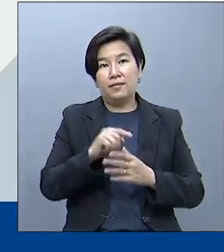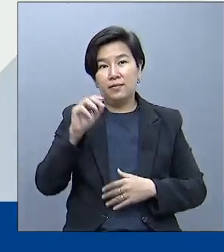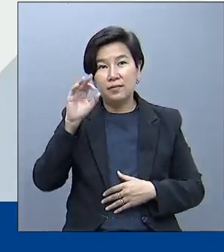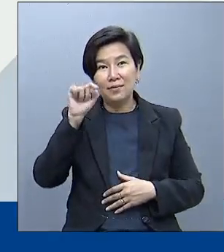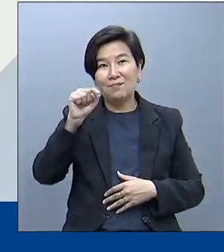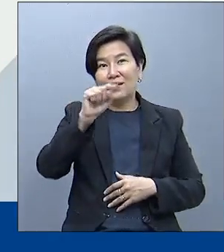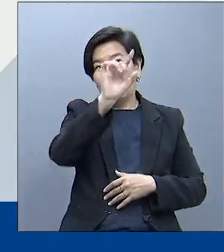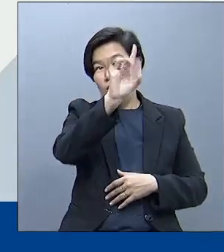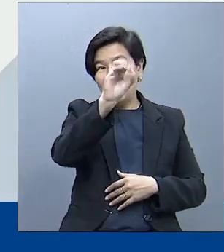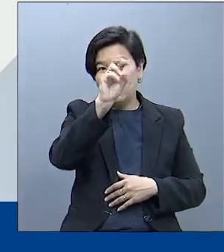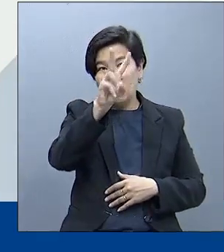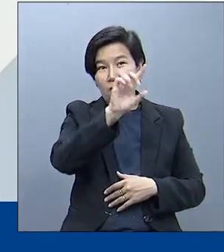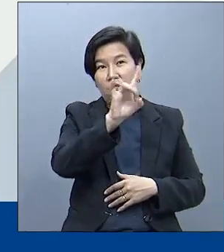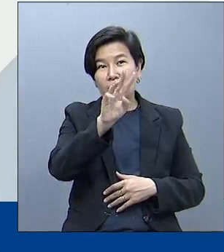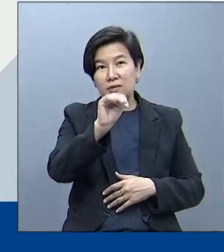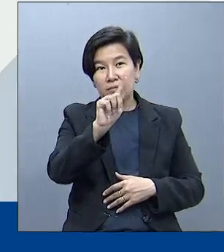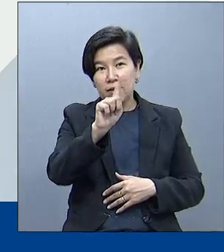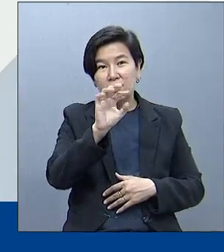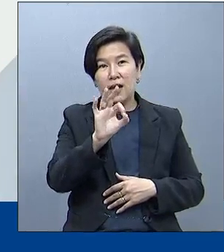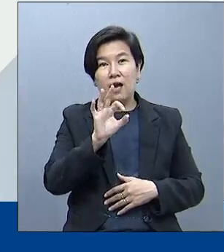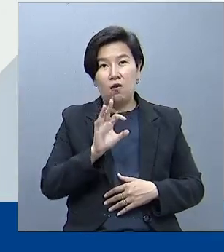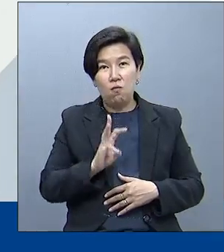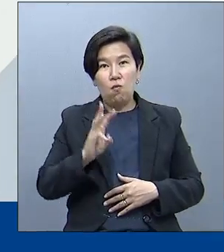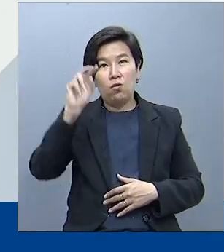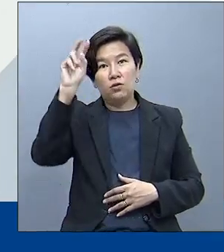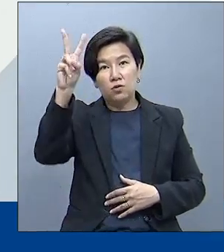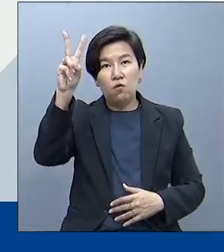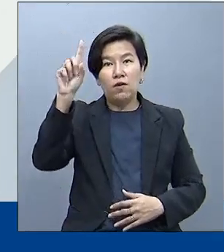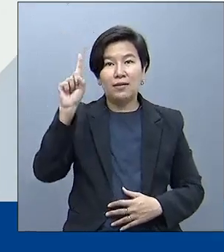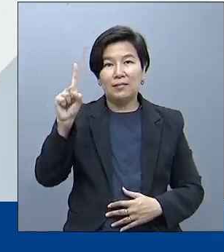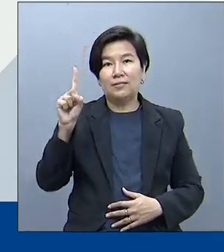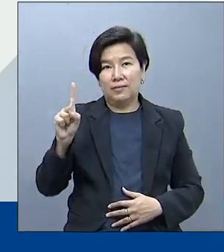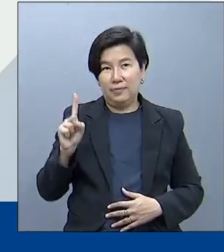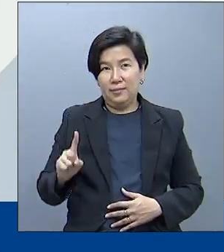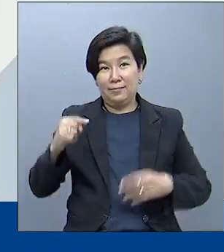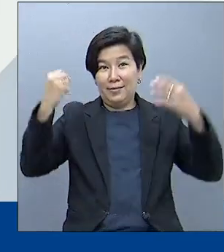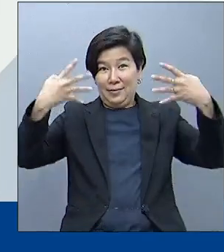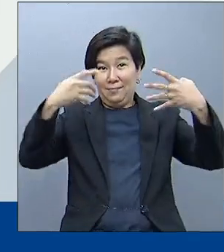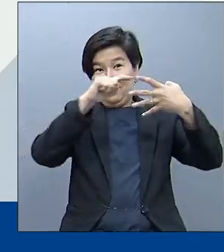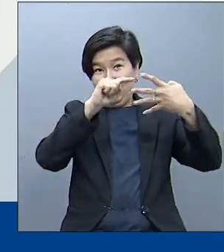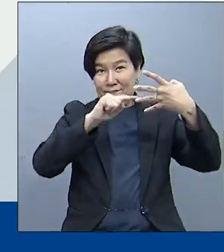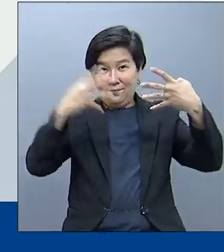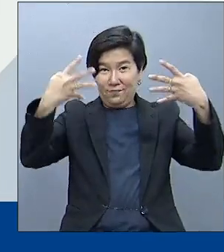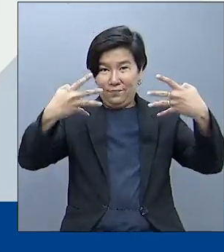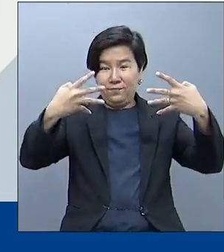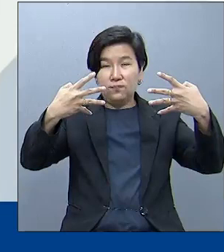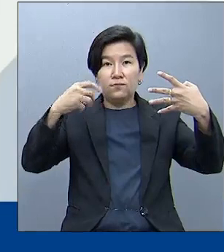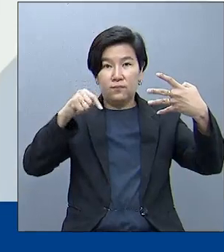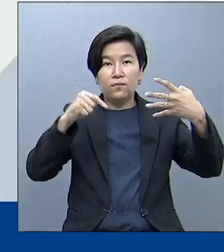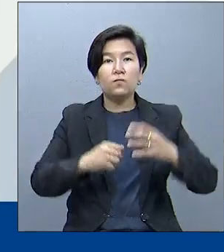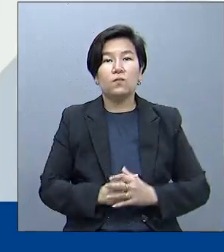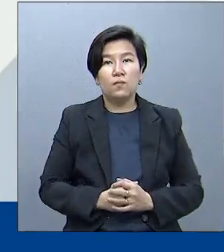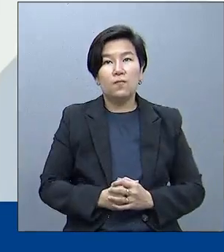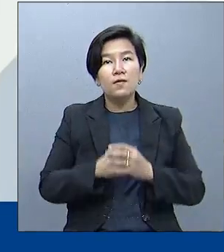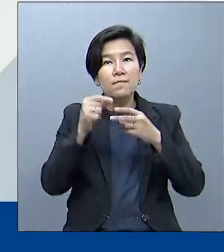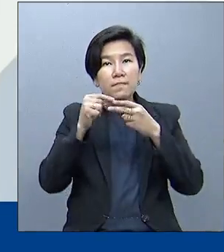เสียงเพื่อไทยรวมพลัง2เสียงและพรรคเป็นธรรมเสรีรวมไทยพลังสังคมใหม่อีกพรรคละ1เสียงค่ะโดยพรรคก้าวไกลนะคะยังค